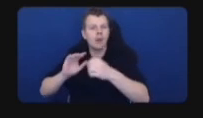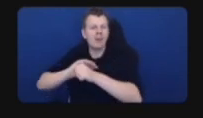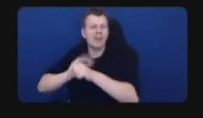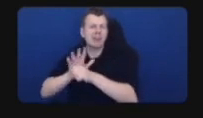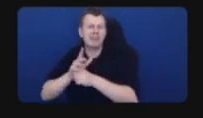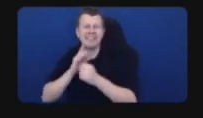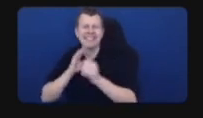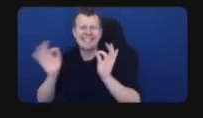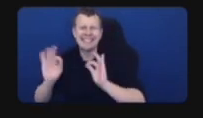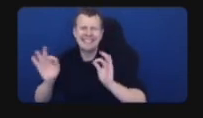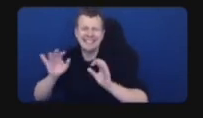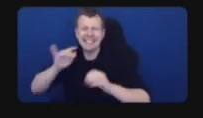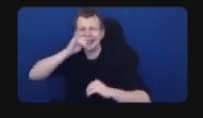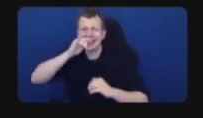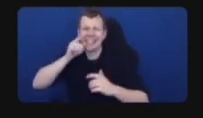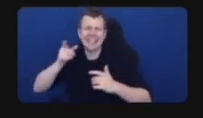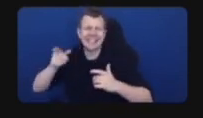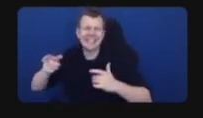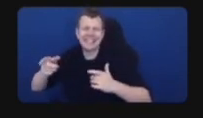接下来一个说,